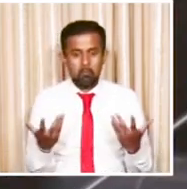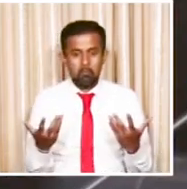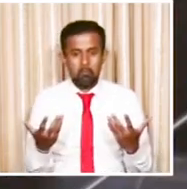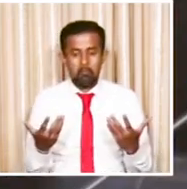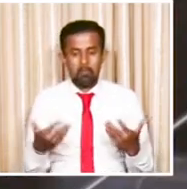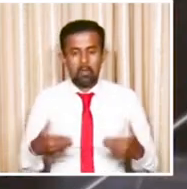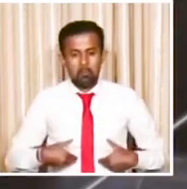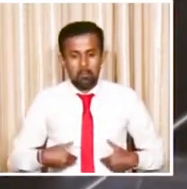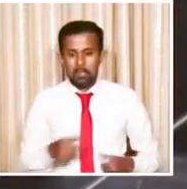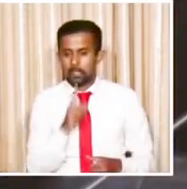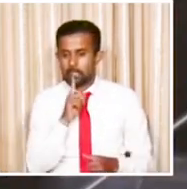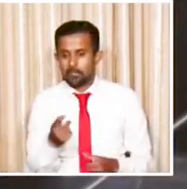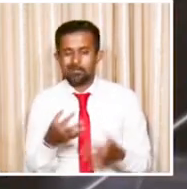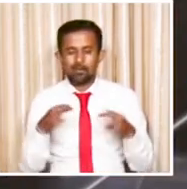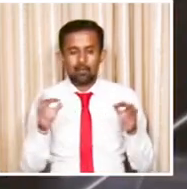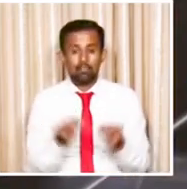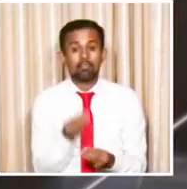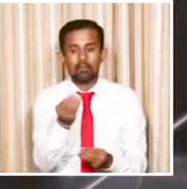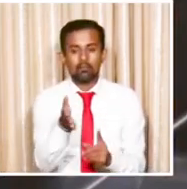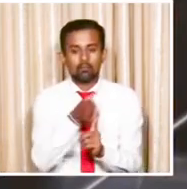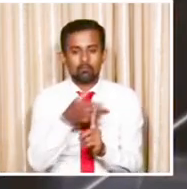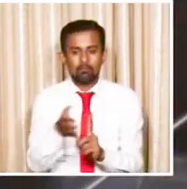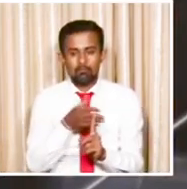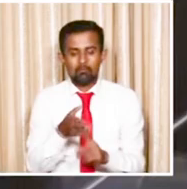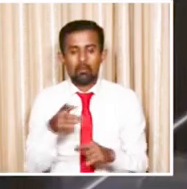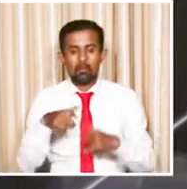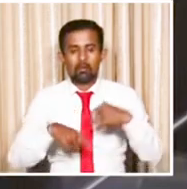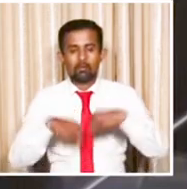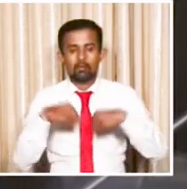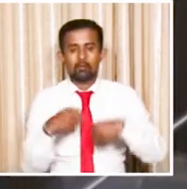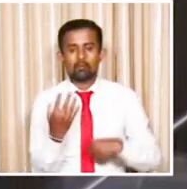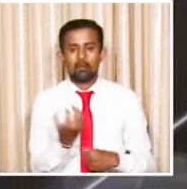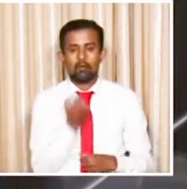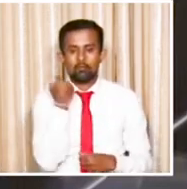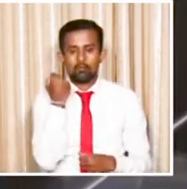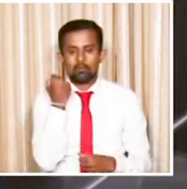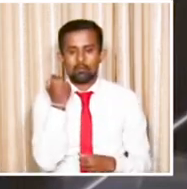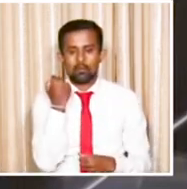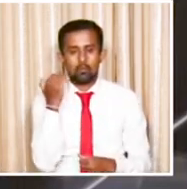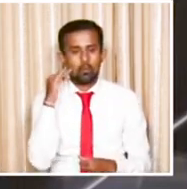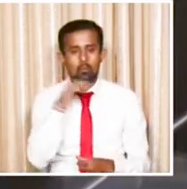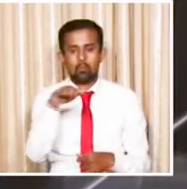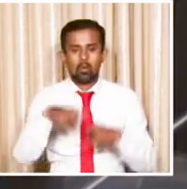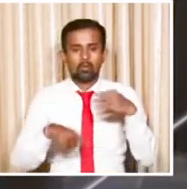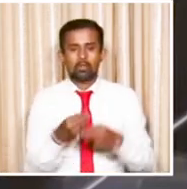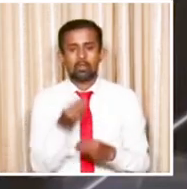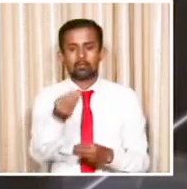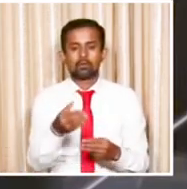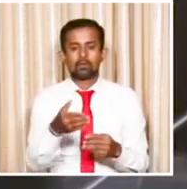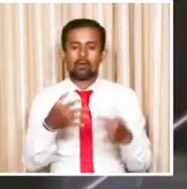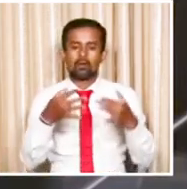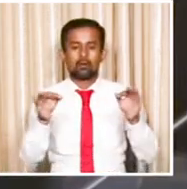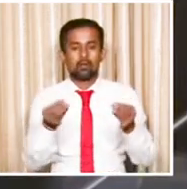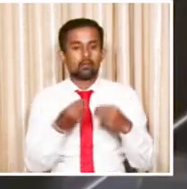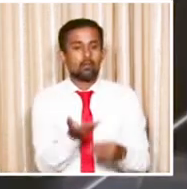කතා කරලා හරි නිකන් දෙනවයි කියලා හරි තමයි මේ රටේ ඡන්ද ගන්න පුළුවන් උනේ ඉතින් මිනිස්සු ඡන්දේ දුන්නේ නිකන් දෙන්නේ